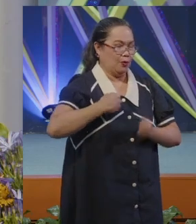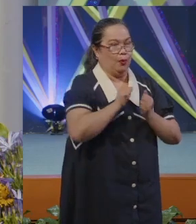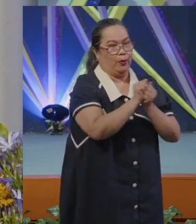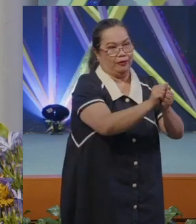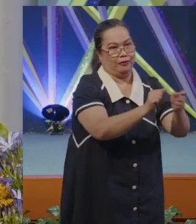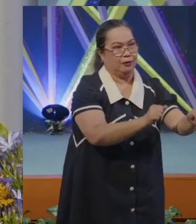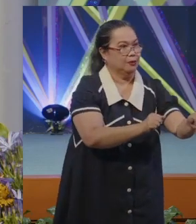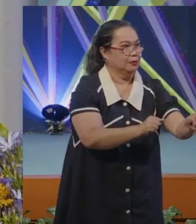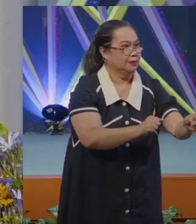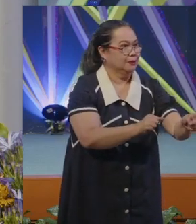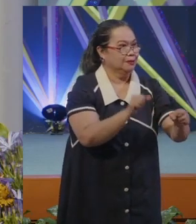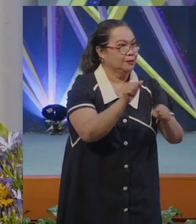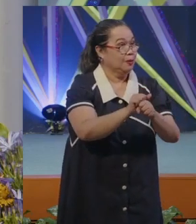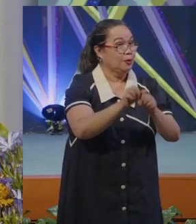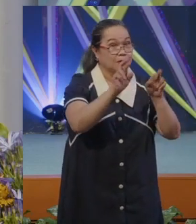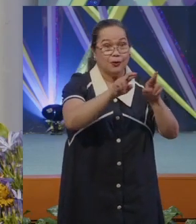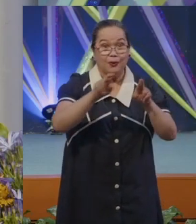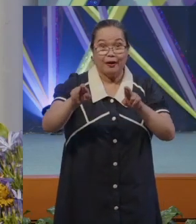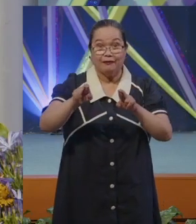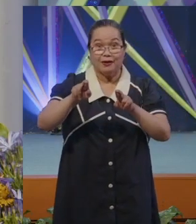ng Jordan,